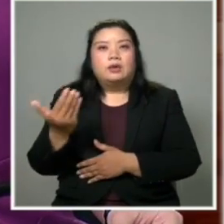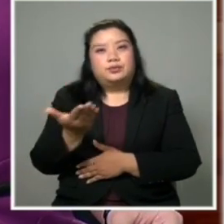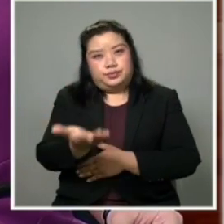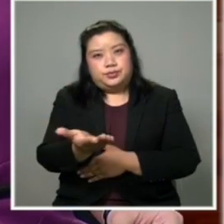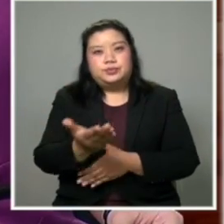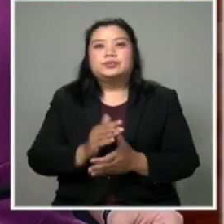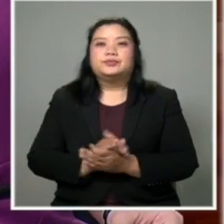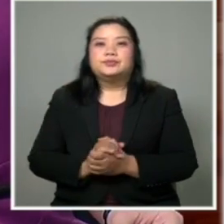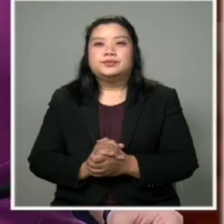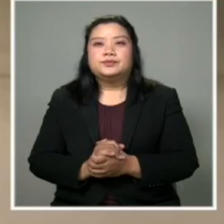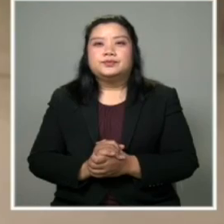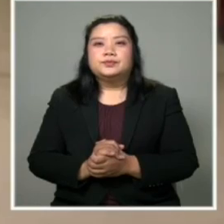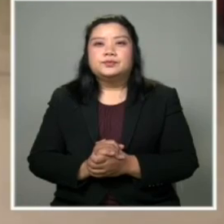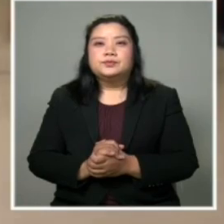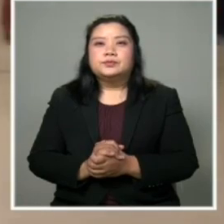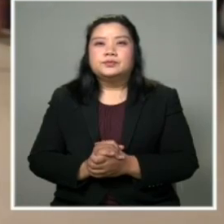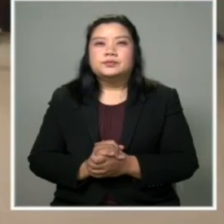ามพร้อมกันเลยครับ